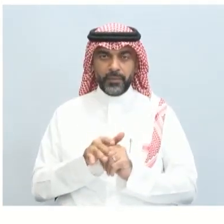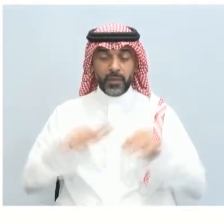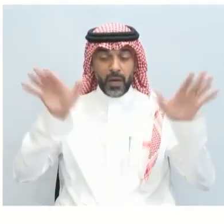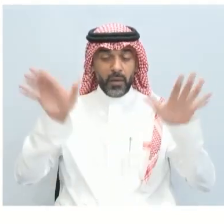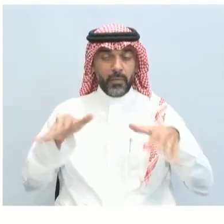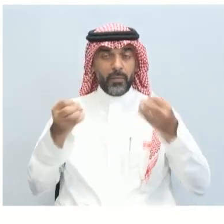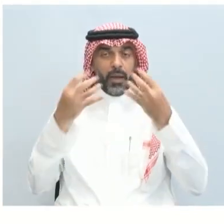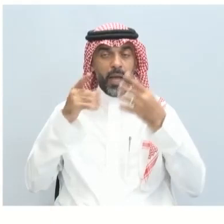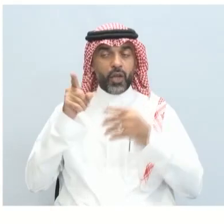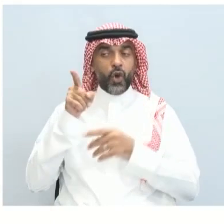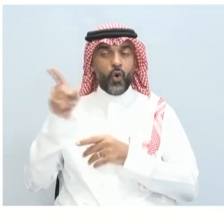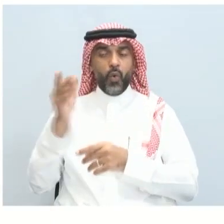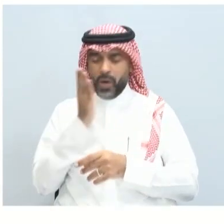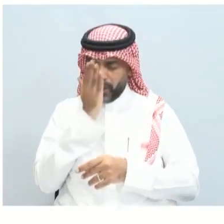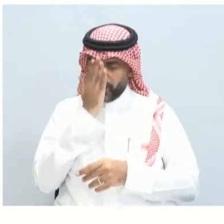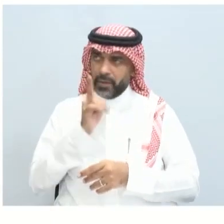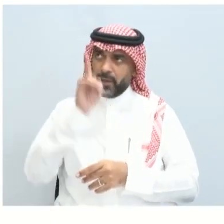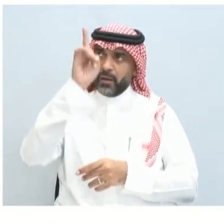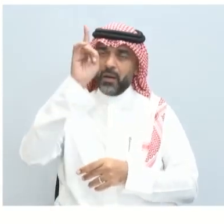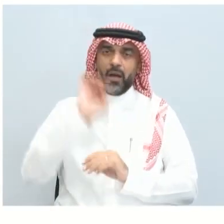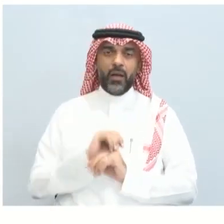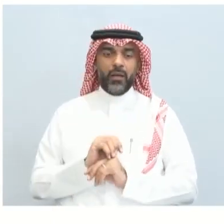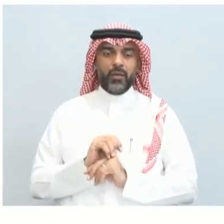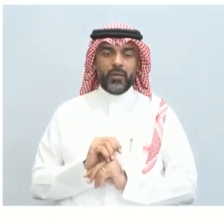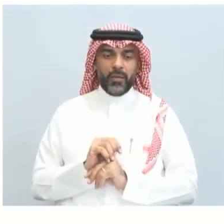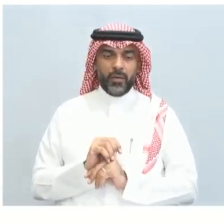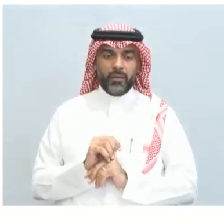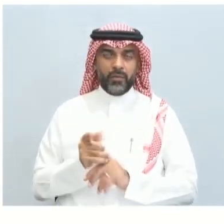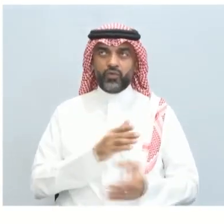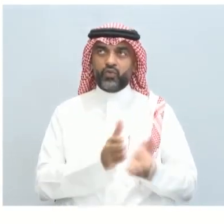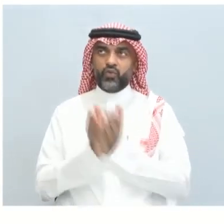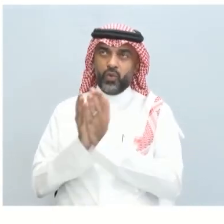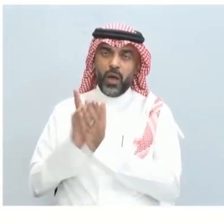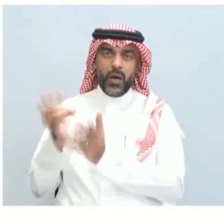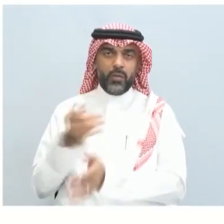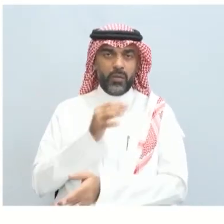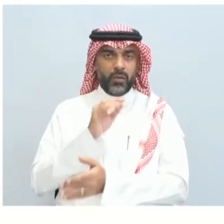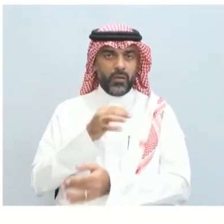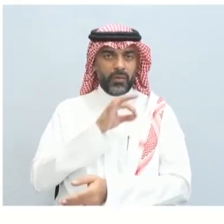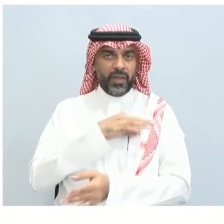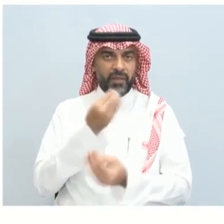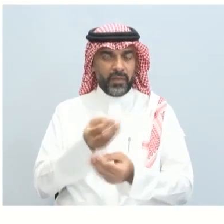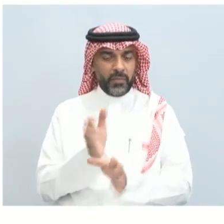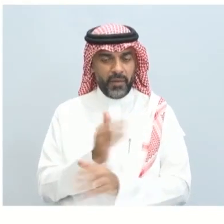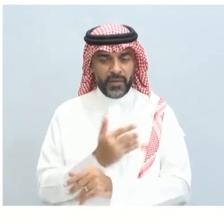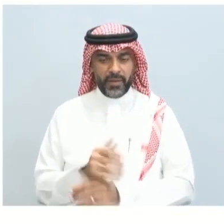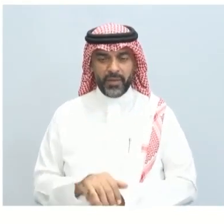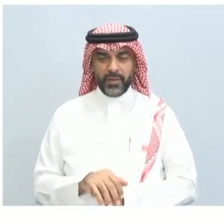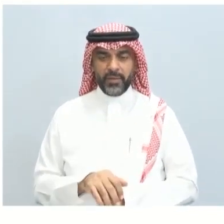لله فلا يملكون شيئا من خصائص الالوهيه ايضا الملائكه